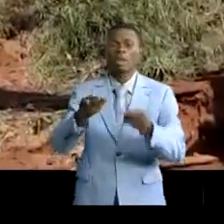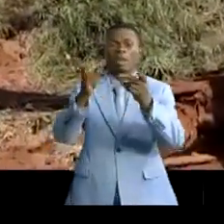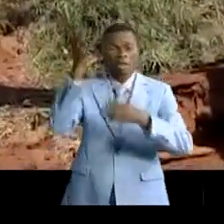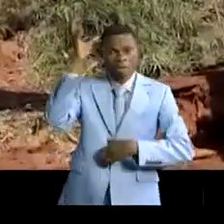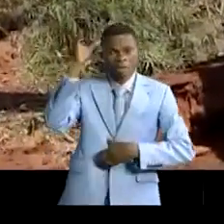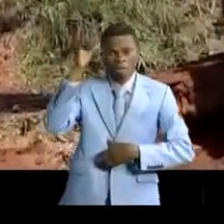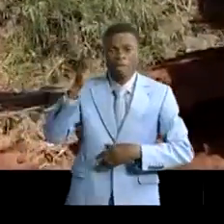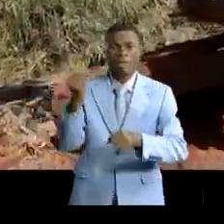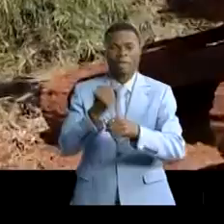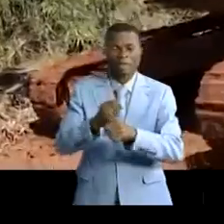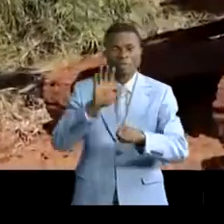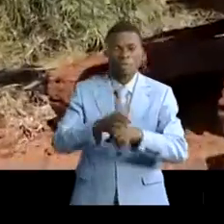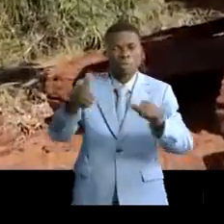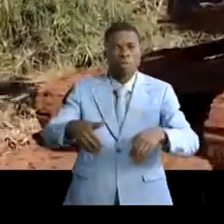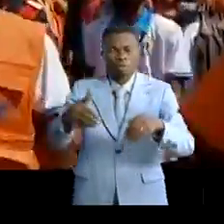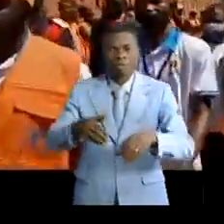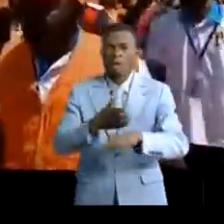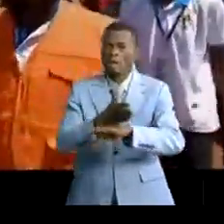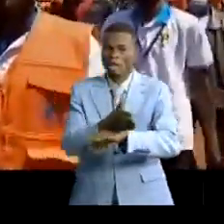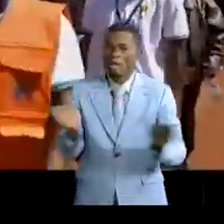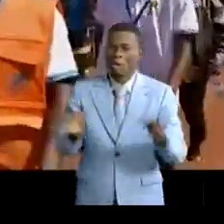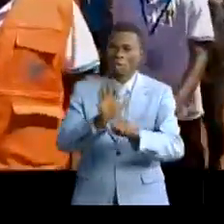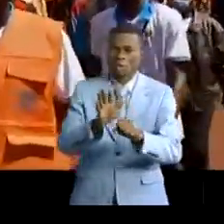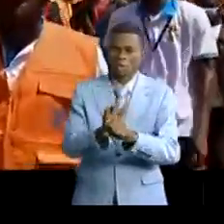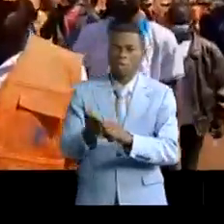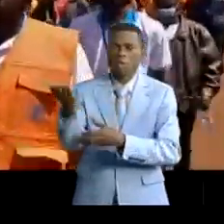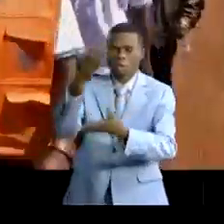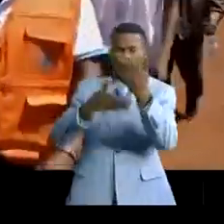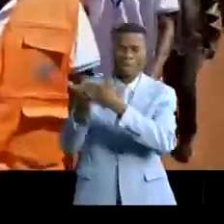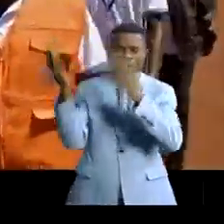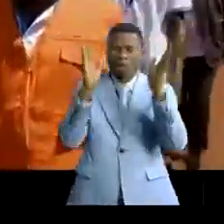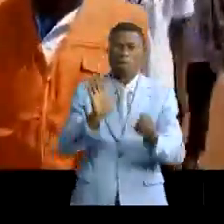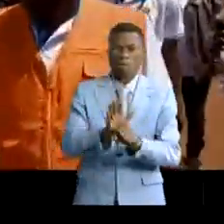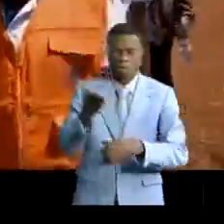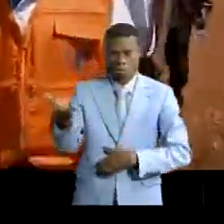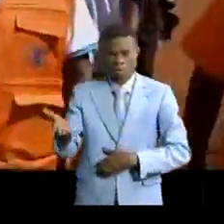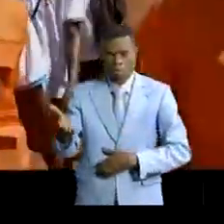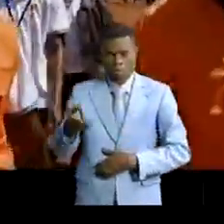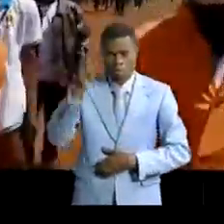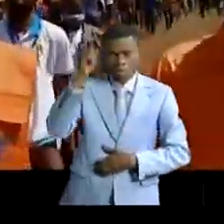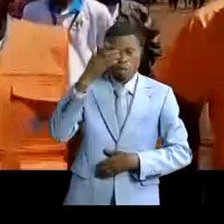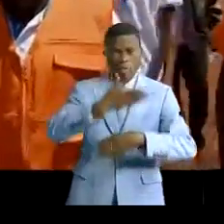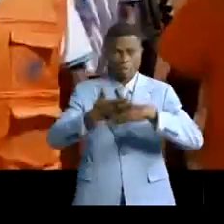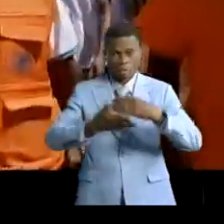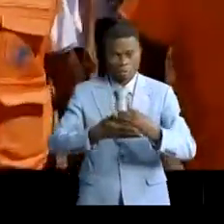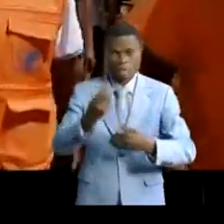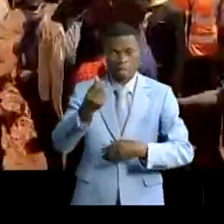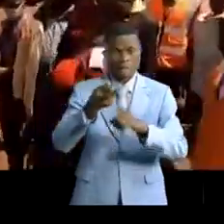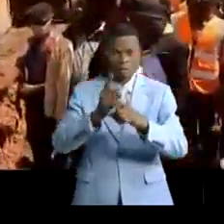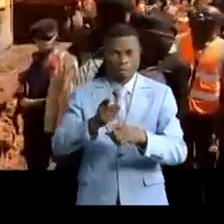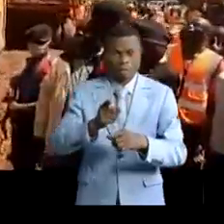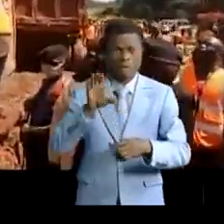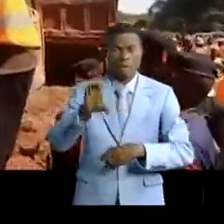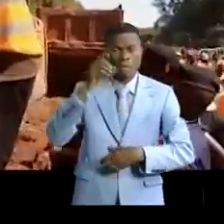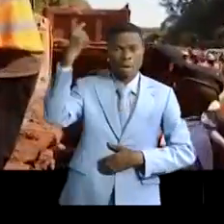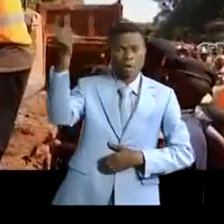agglomérations agro-pastorales qui permettent à l'une et à l'autre des échanges commerciaux dans ces secteurs. Après la première réhabilitation financée par la